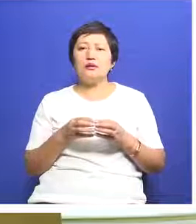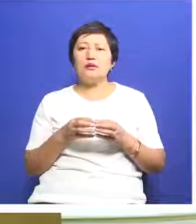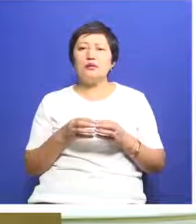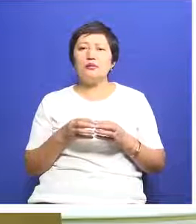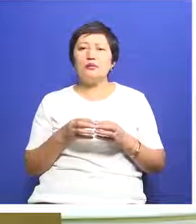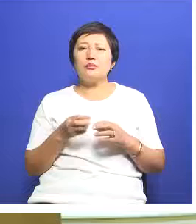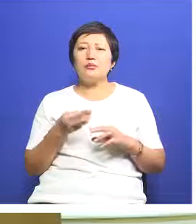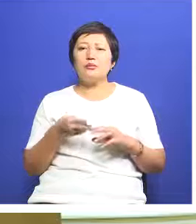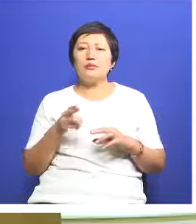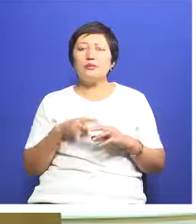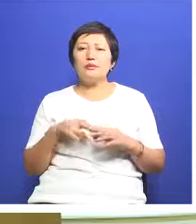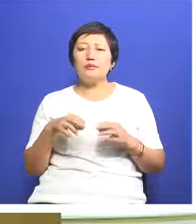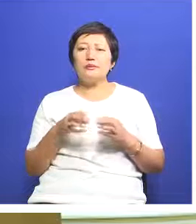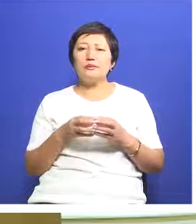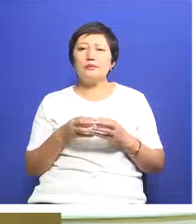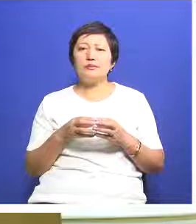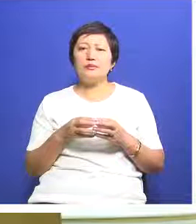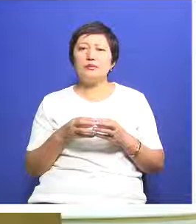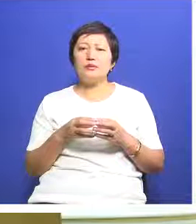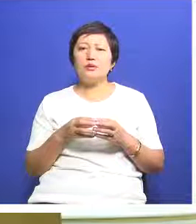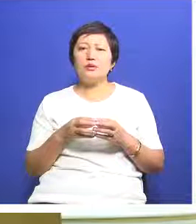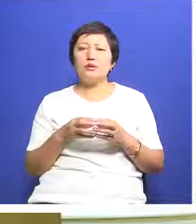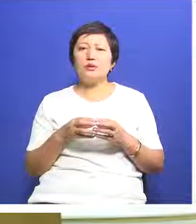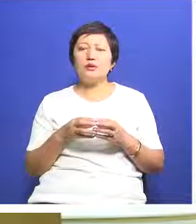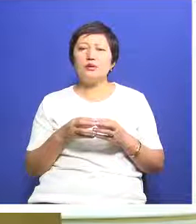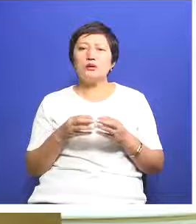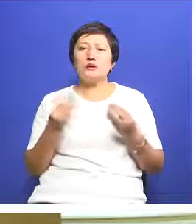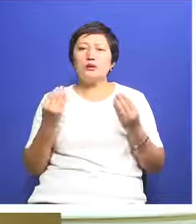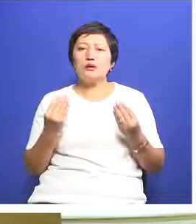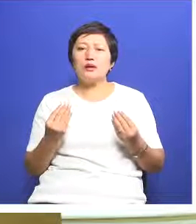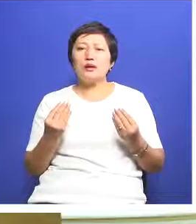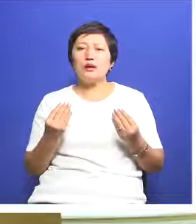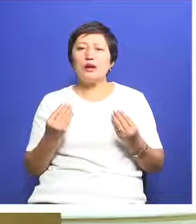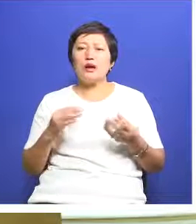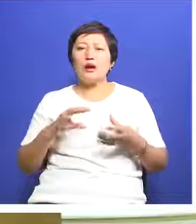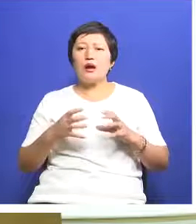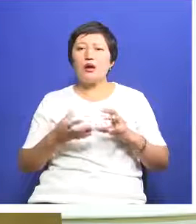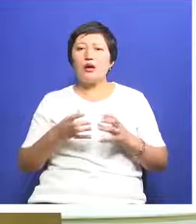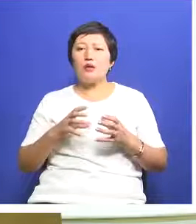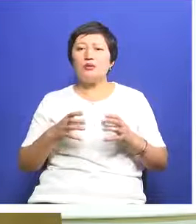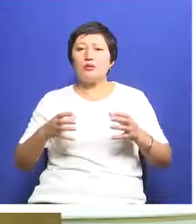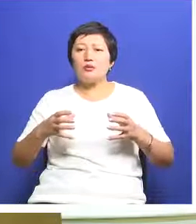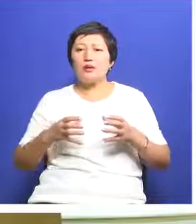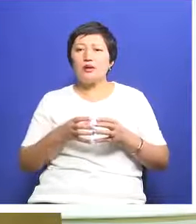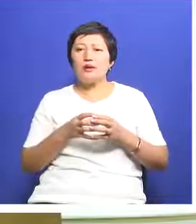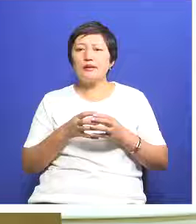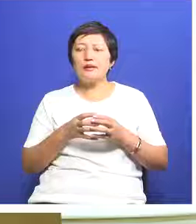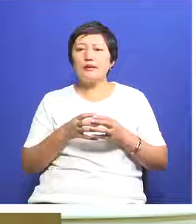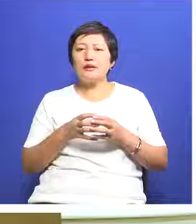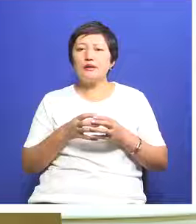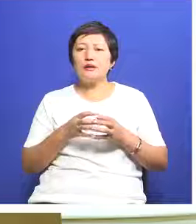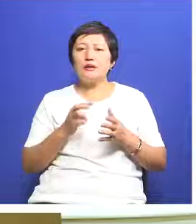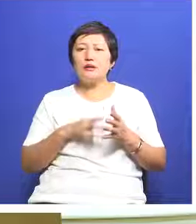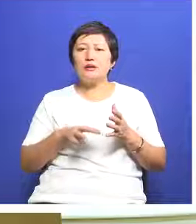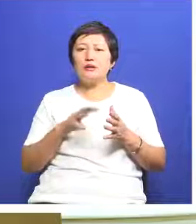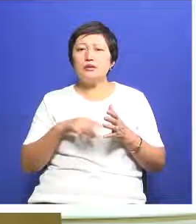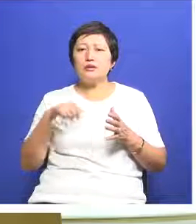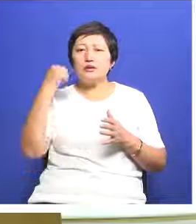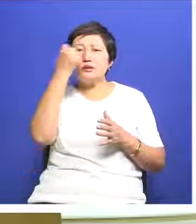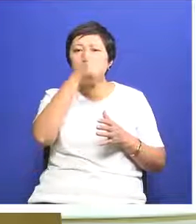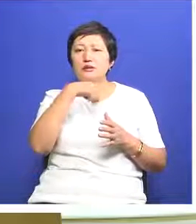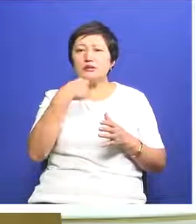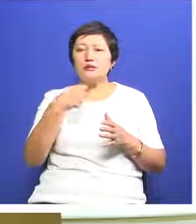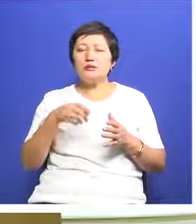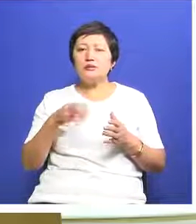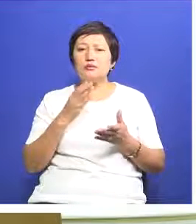Бұл енді мына суағар латоктардың бұл қазір біздің мысалы ауылдың құралғанына 52 жыл болған. 52